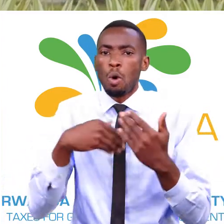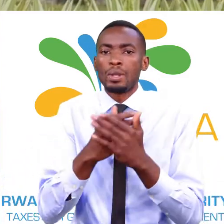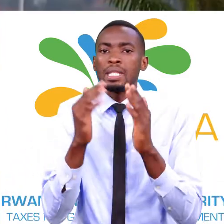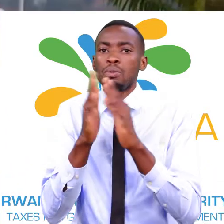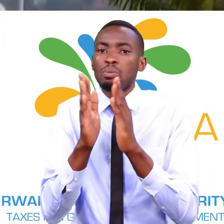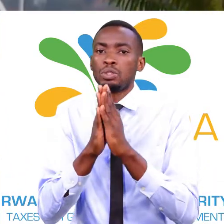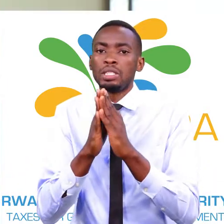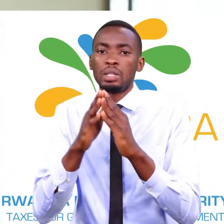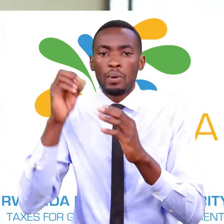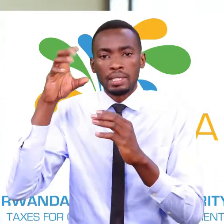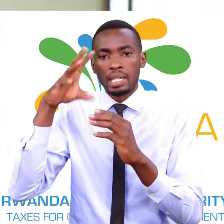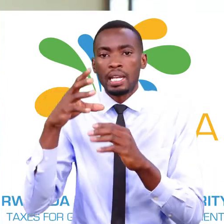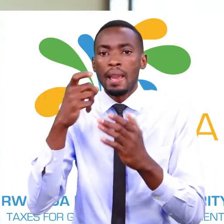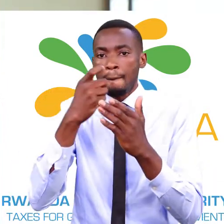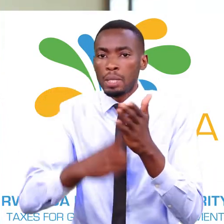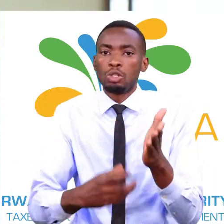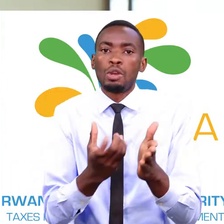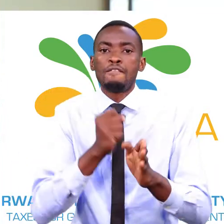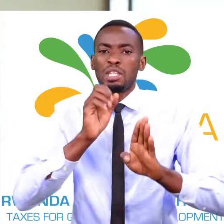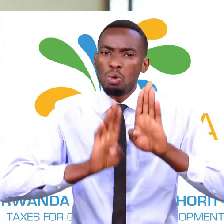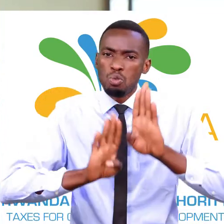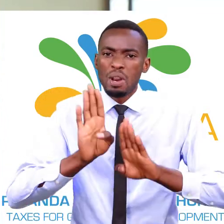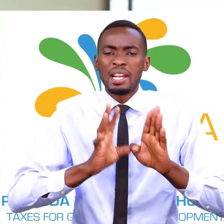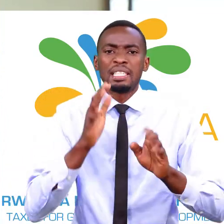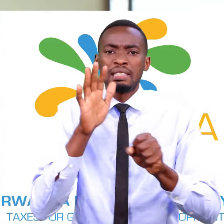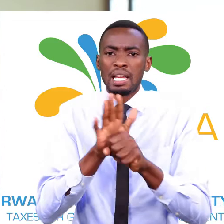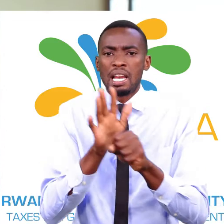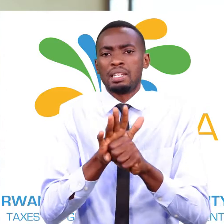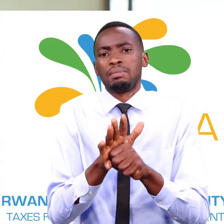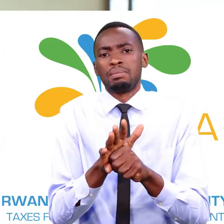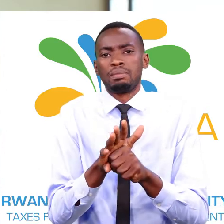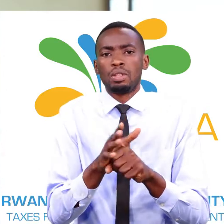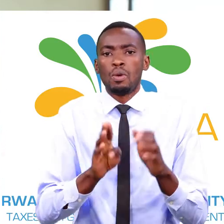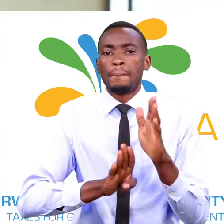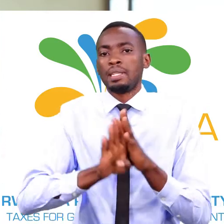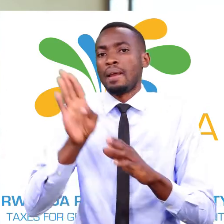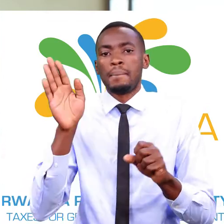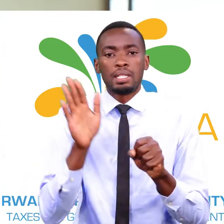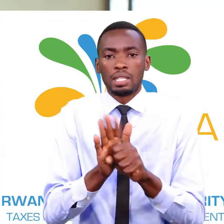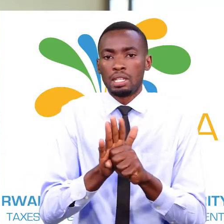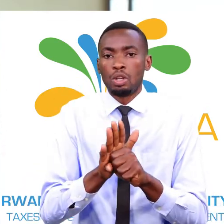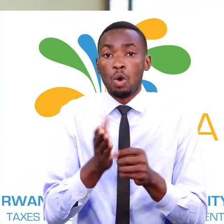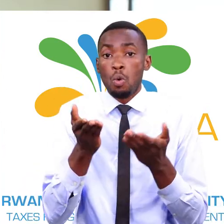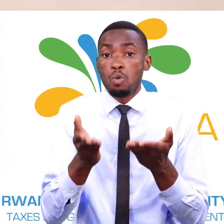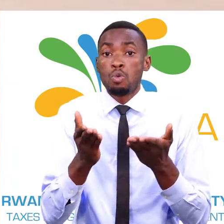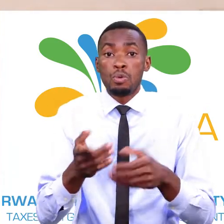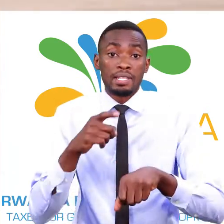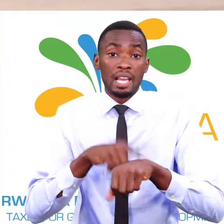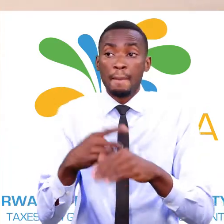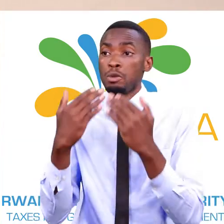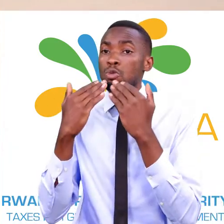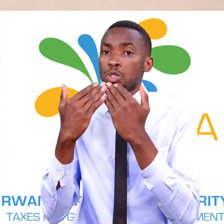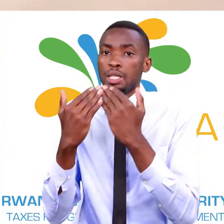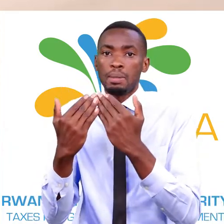Kigali imisoro ifite uruhare rukomeye cyane mu bikorwa remezo no mu iterambere mu buryo bwagutse akaba rero mu by'ukuri ari n'umwanya